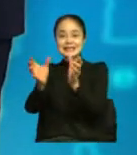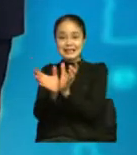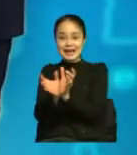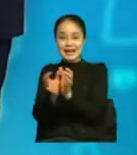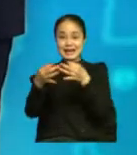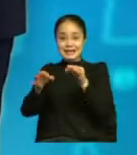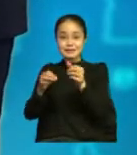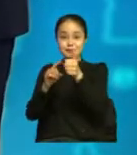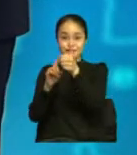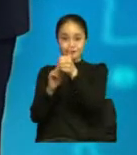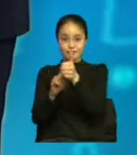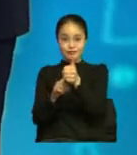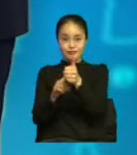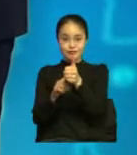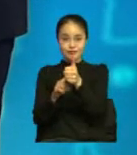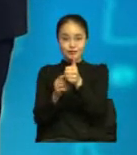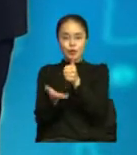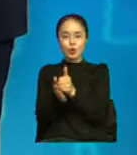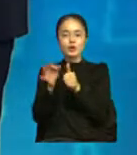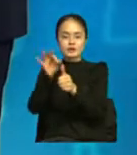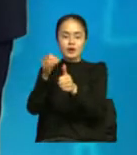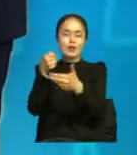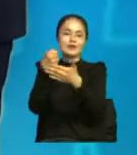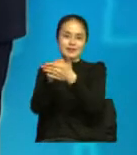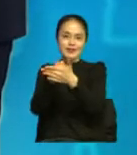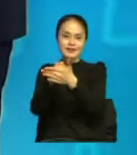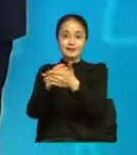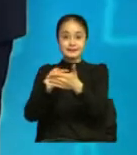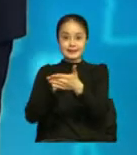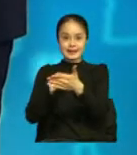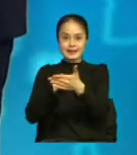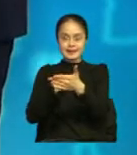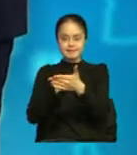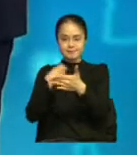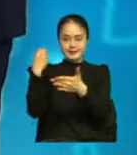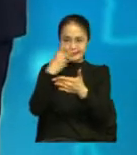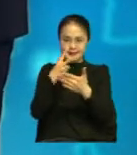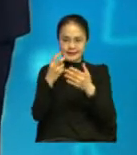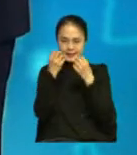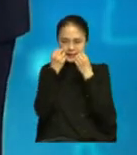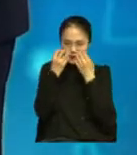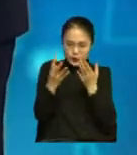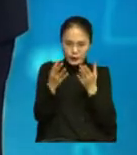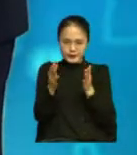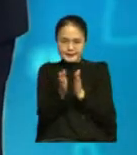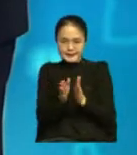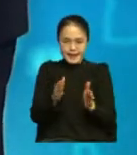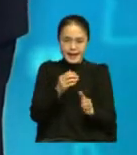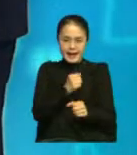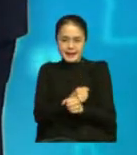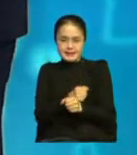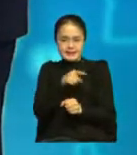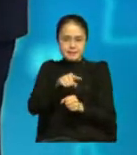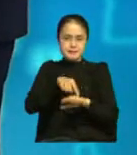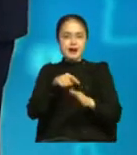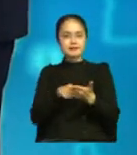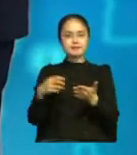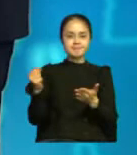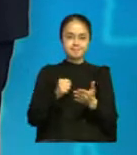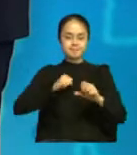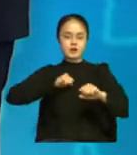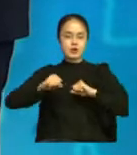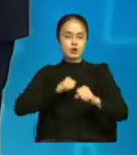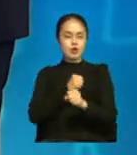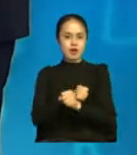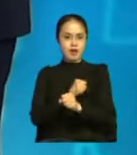공천이 확정되자 다시 시작하는 마음으로 최선을 다해 지방선거를 승리로 보답하겠다는 내용의 문자를 당원들과